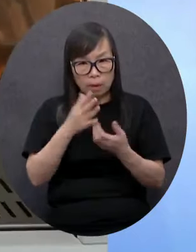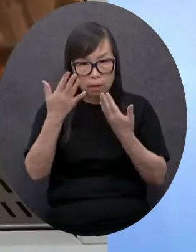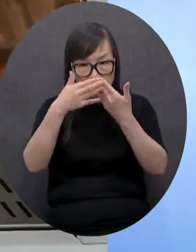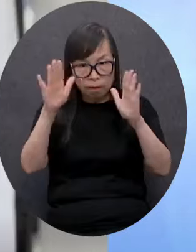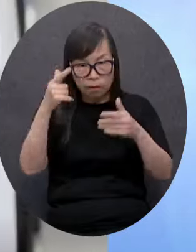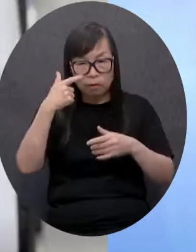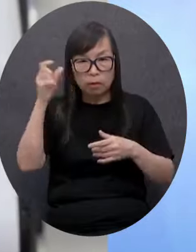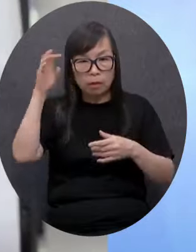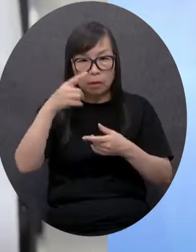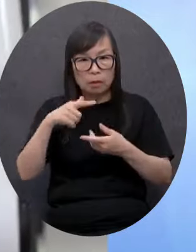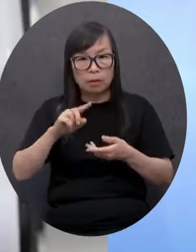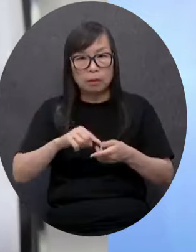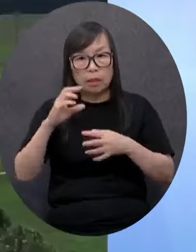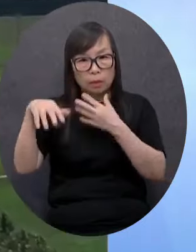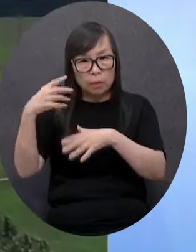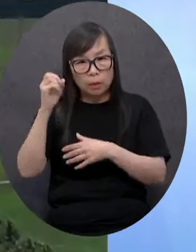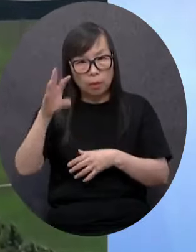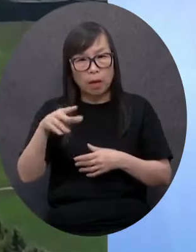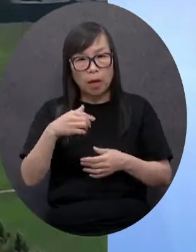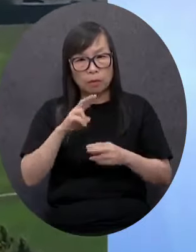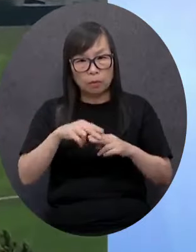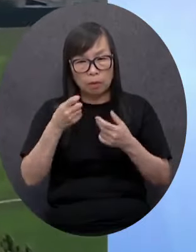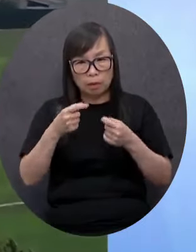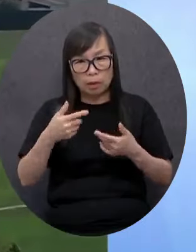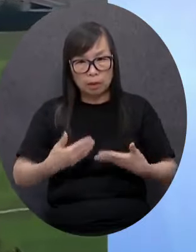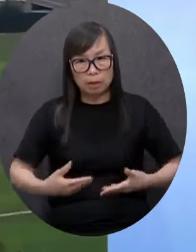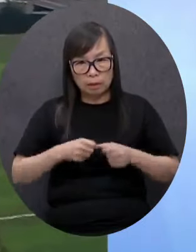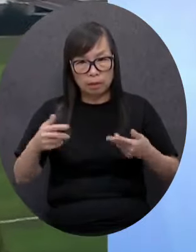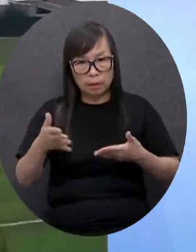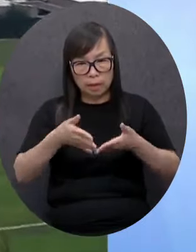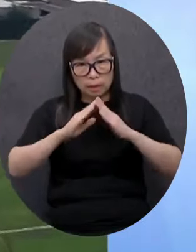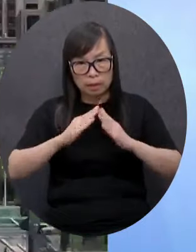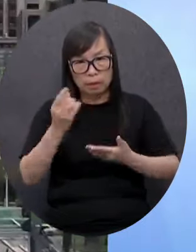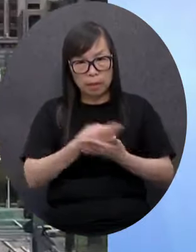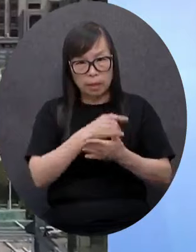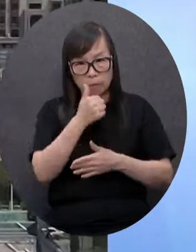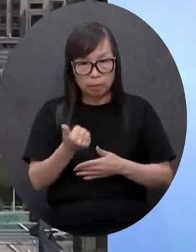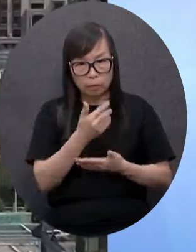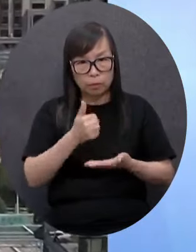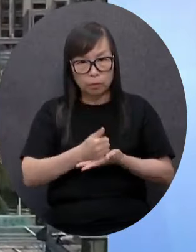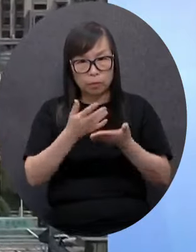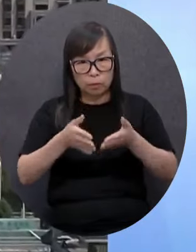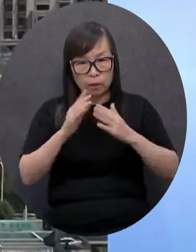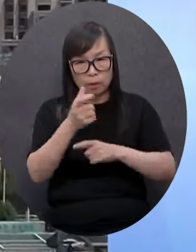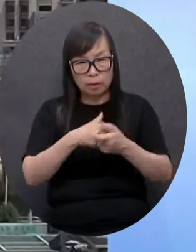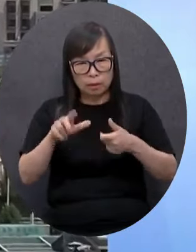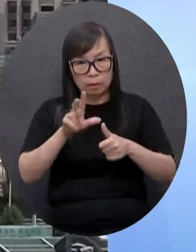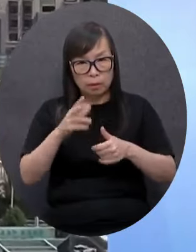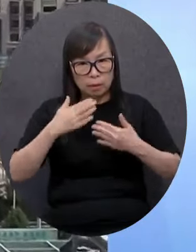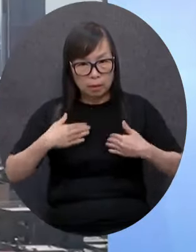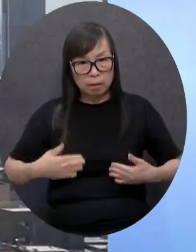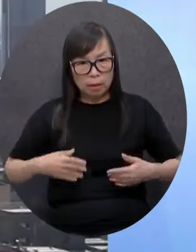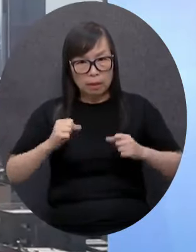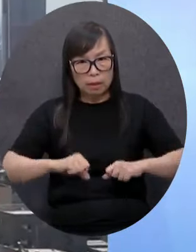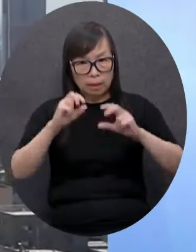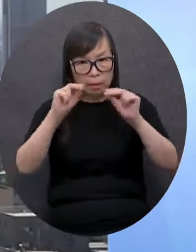制度短板。会议指出，完善中国特色现代企业制度，要尊重企业经营主体地位，坚持